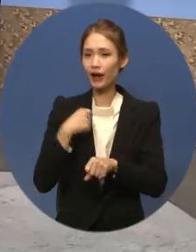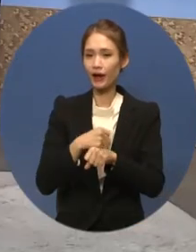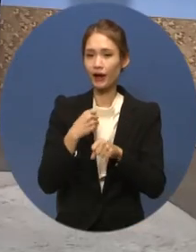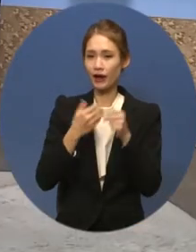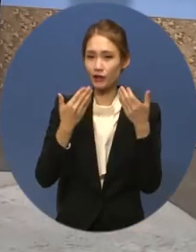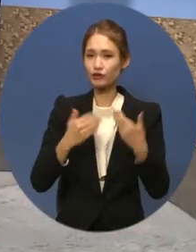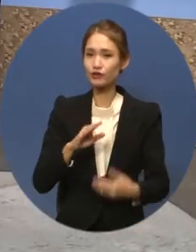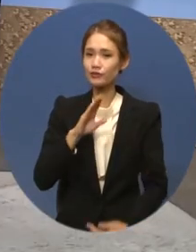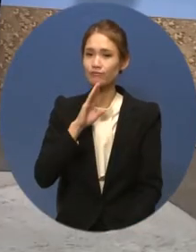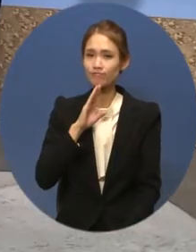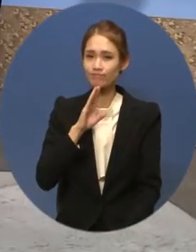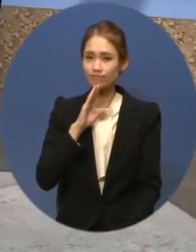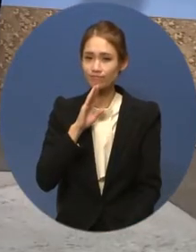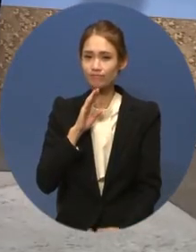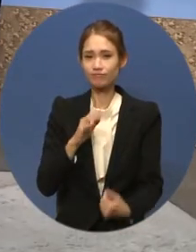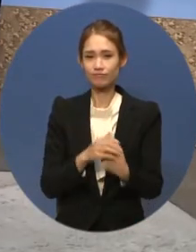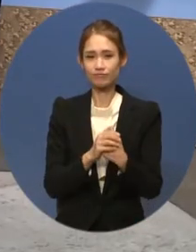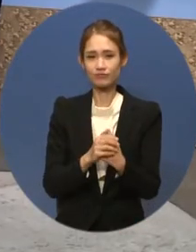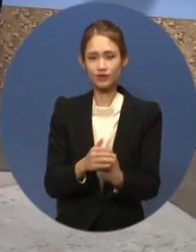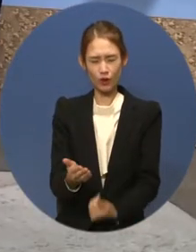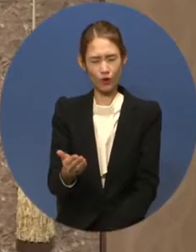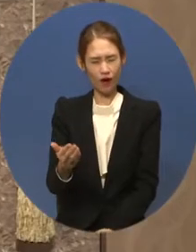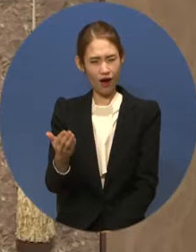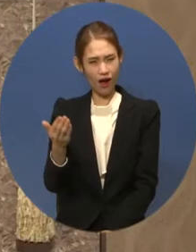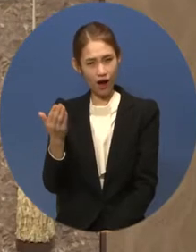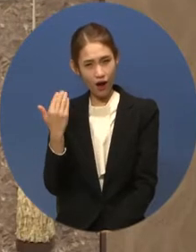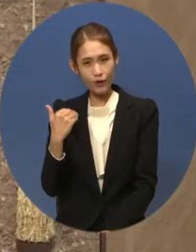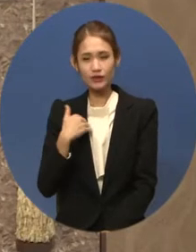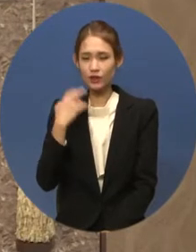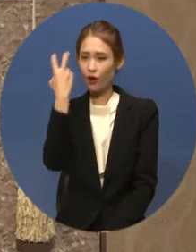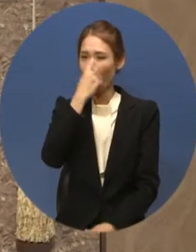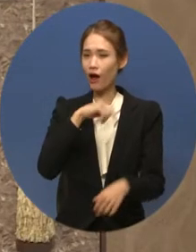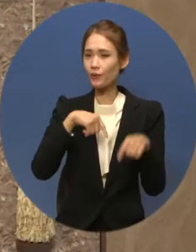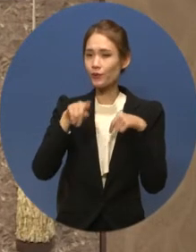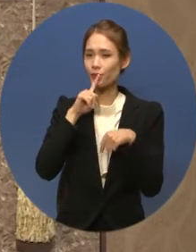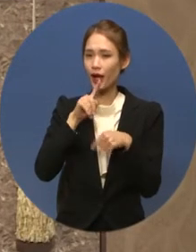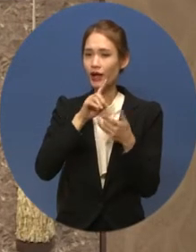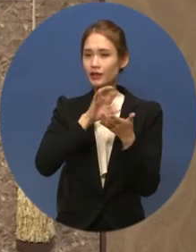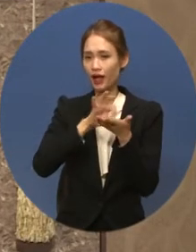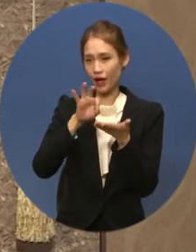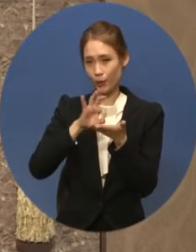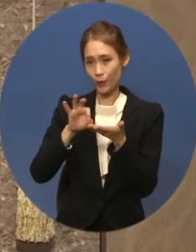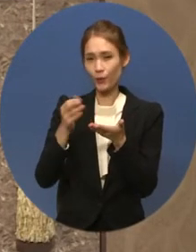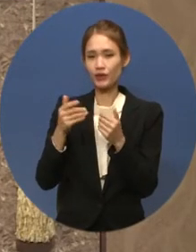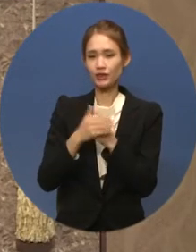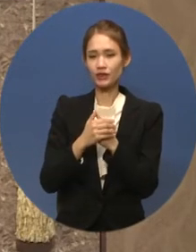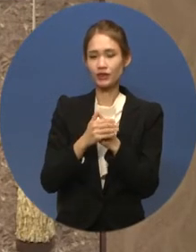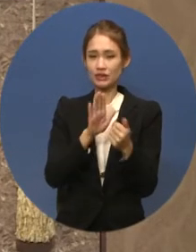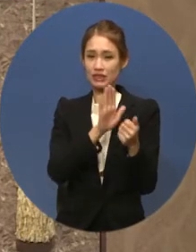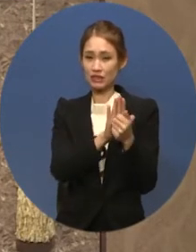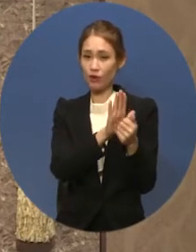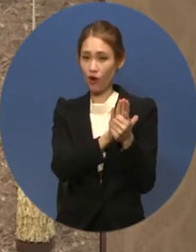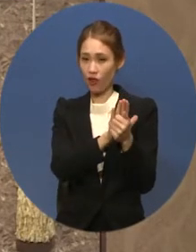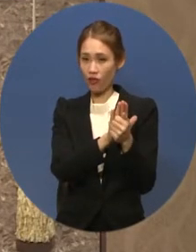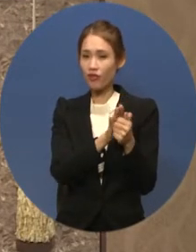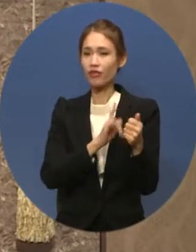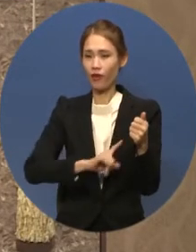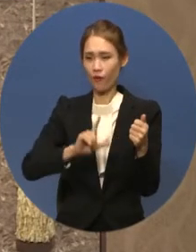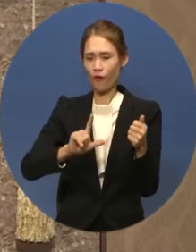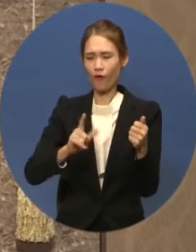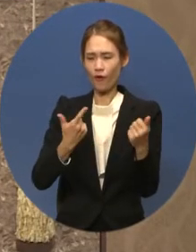사실 뭐 과거에는 우리가 감독 이란 말을 썼는데요 이제는 지원 이란 말이오 아 질것 같고 용